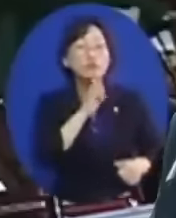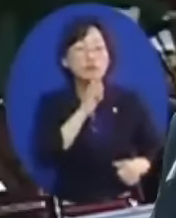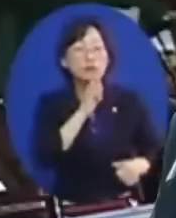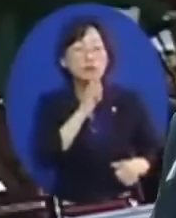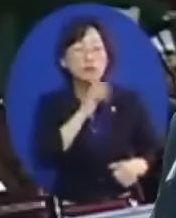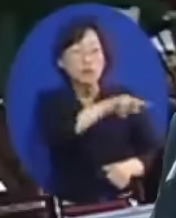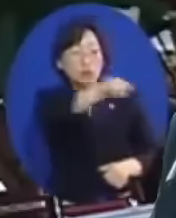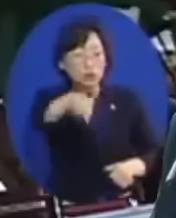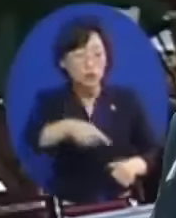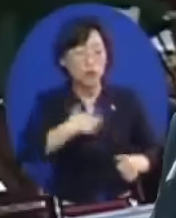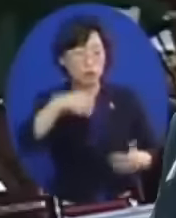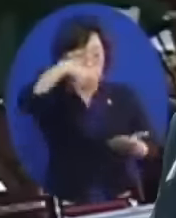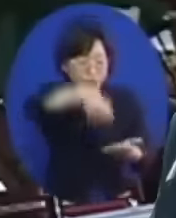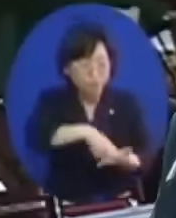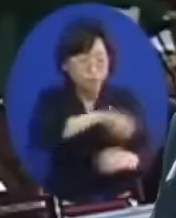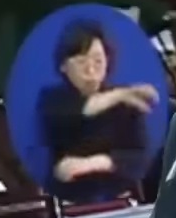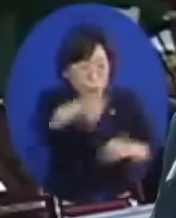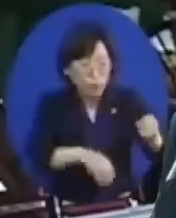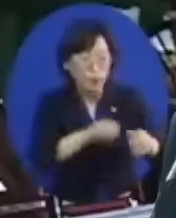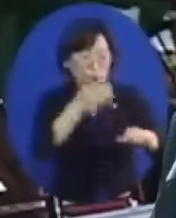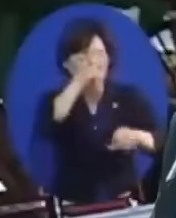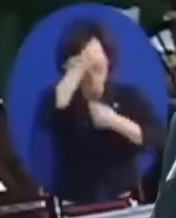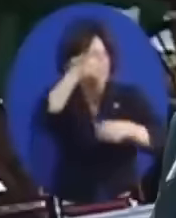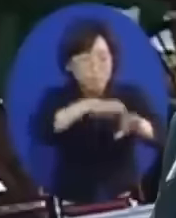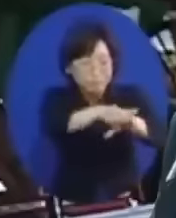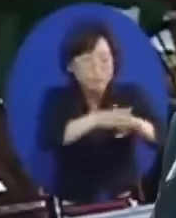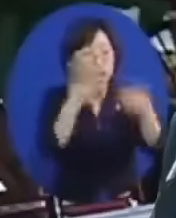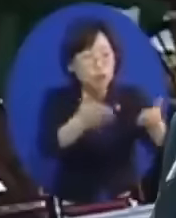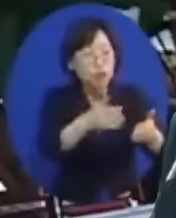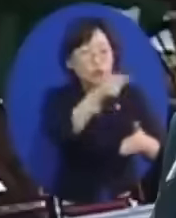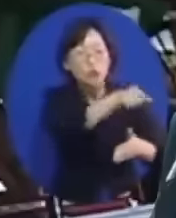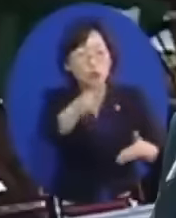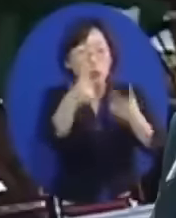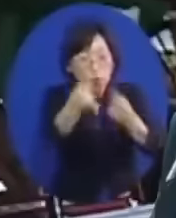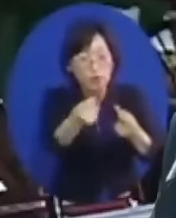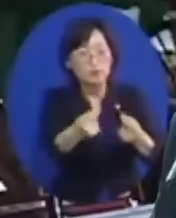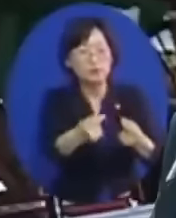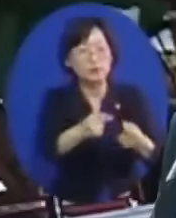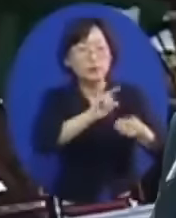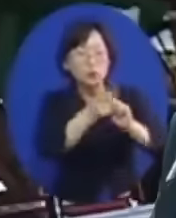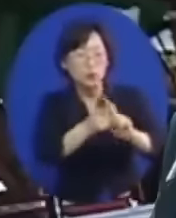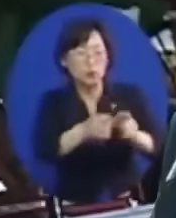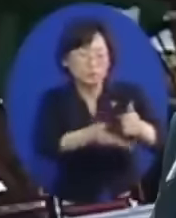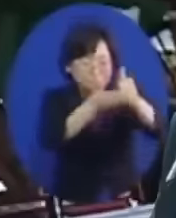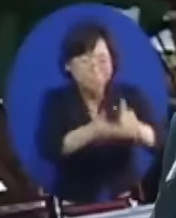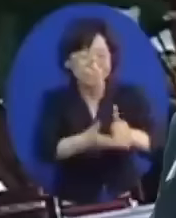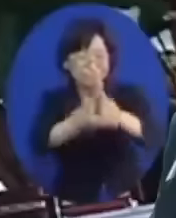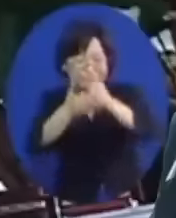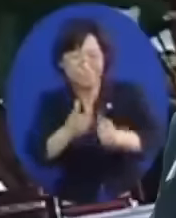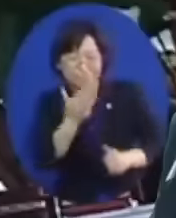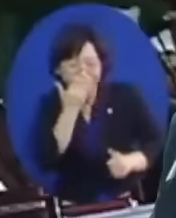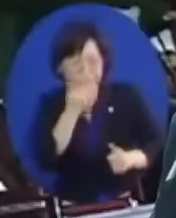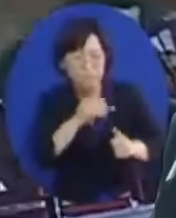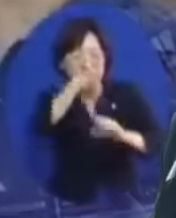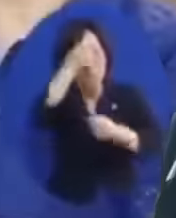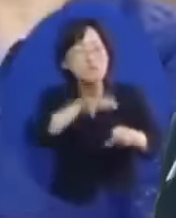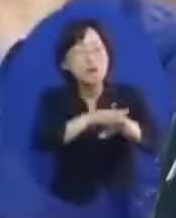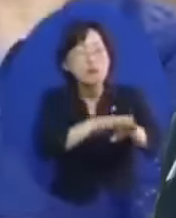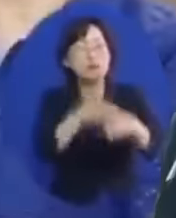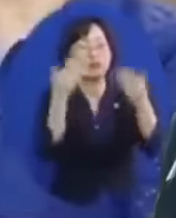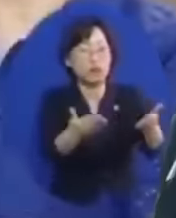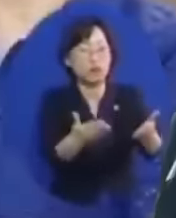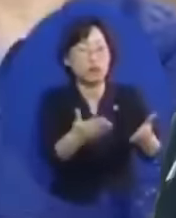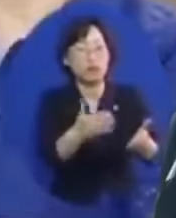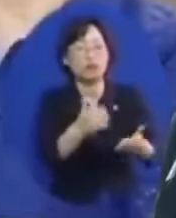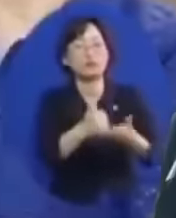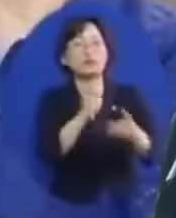꿇고 너희들 발을 씻겼으니 너희들도 서로 남을 나보다 낫게 이기고 남을 섬기고 발을 씻기는 사람이 되라고 주님께서